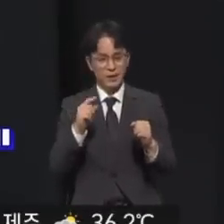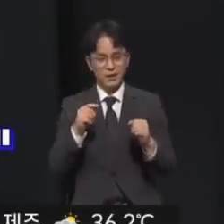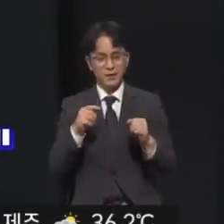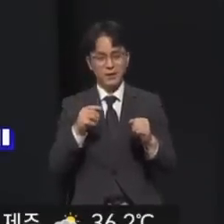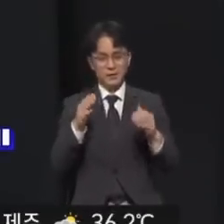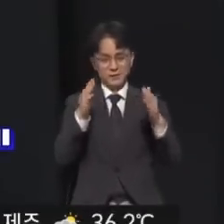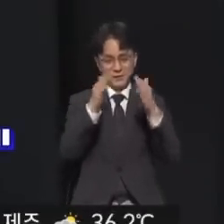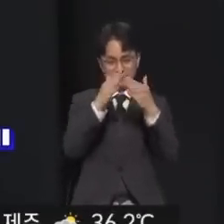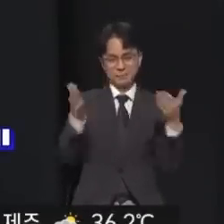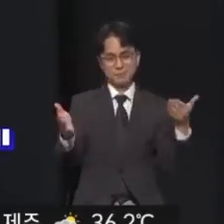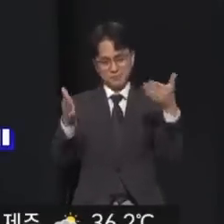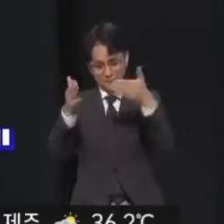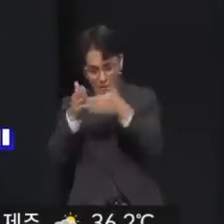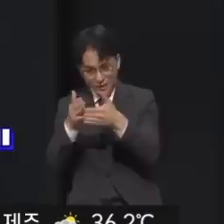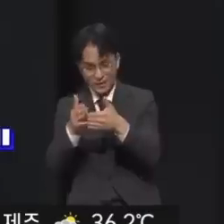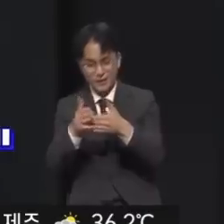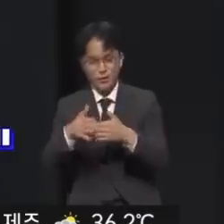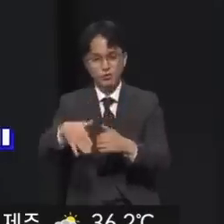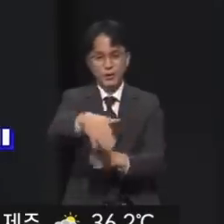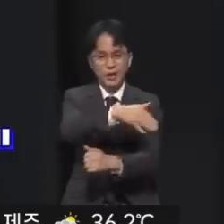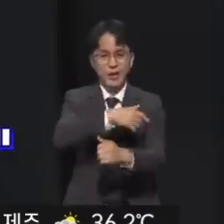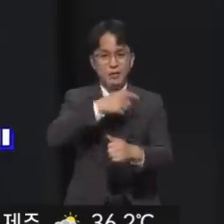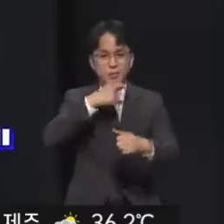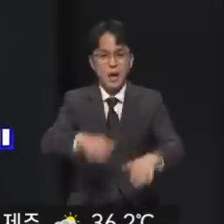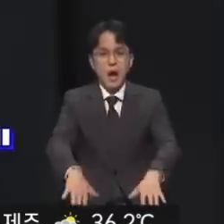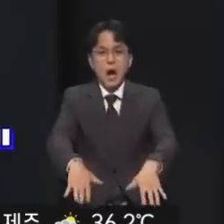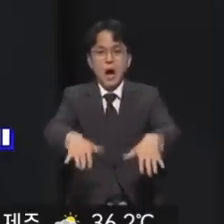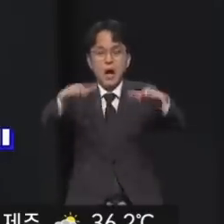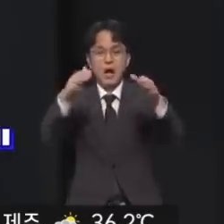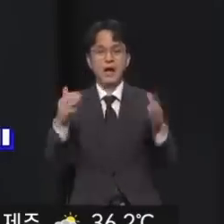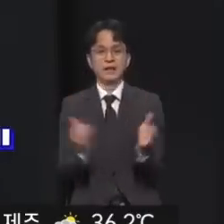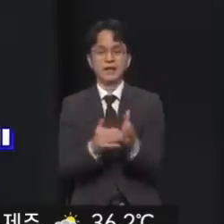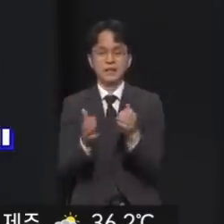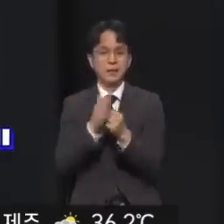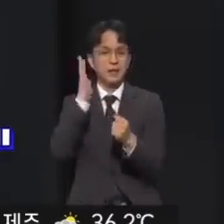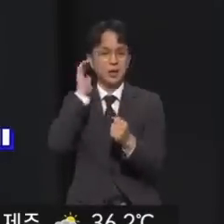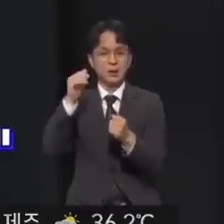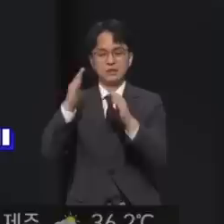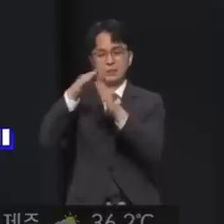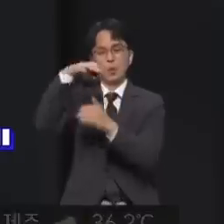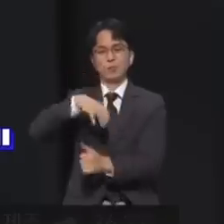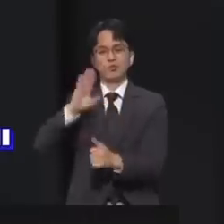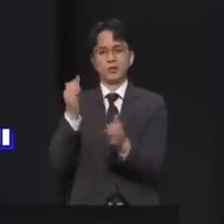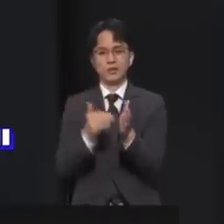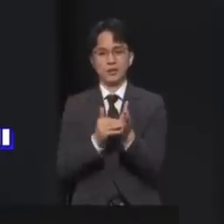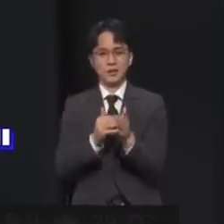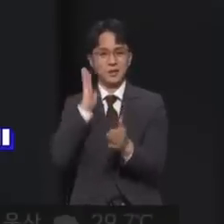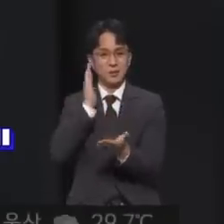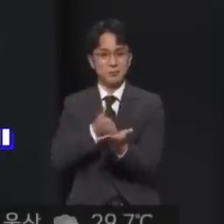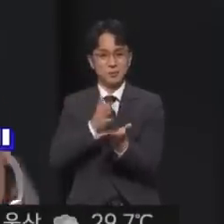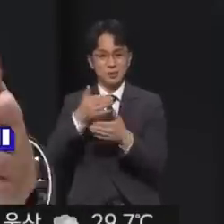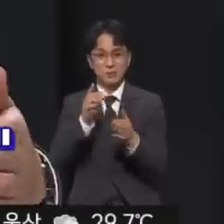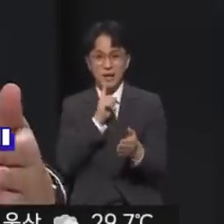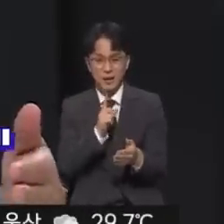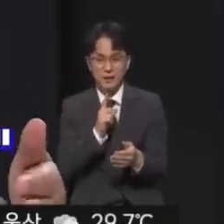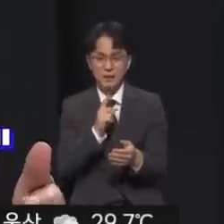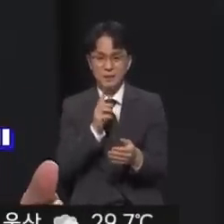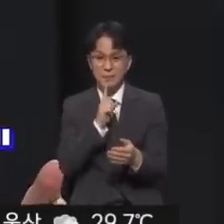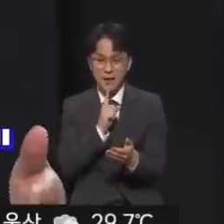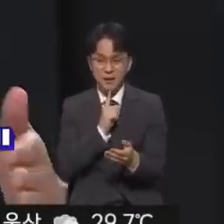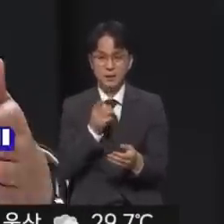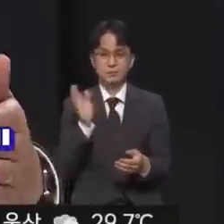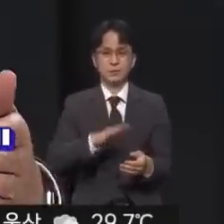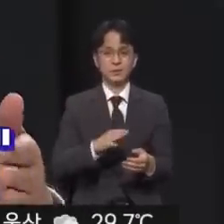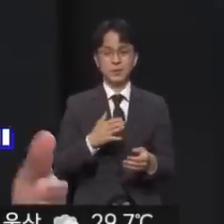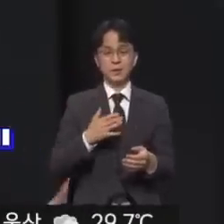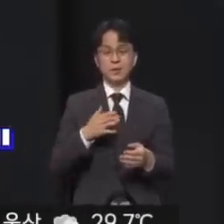아크로비스타 에서 나왔어요 그 아랫 길로 내려가면 강남대로 이 강남역 쫑이 뭐 침수가 될 수 있죠 그럼 이쪽에 고속터미널 쪽